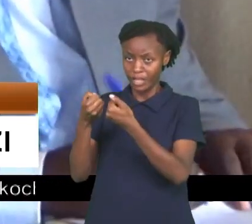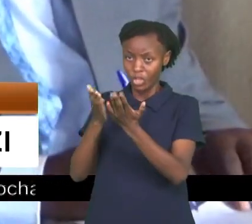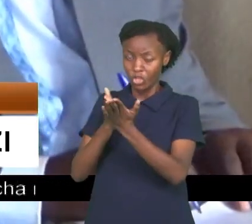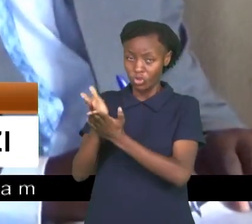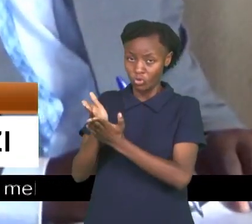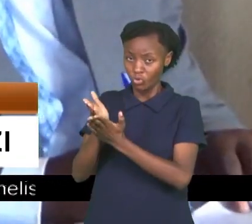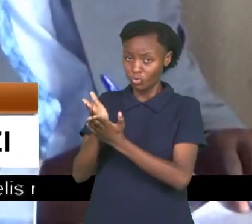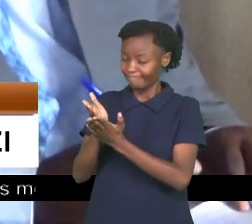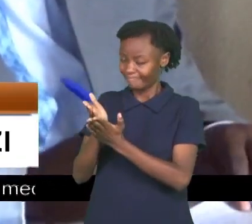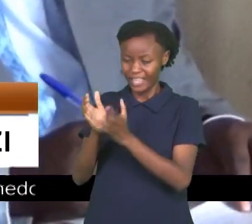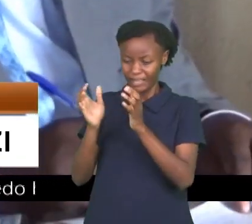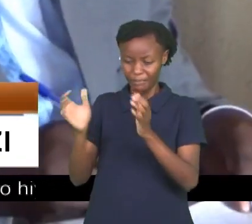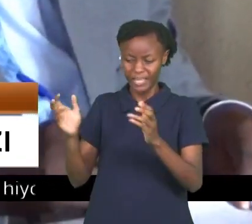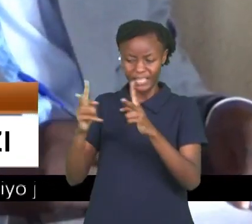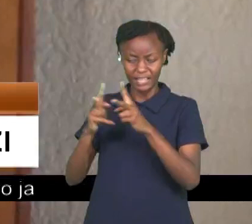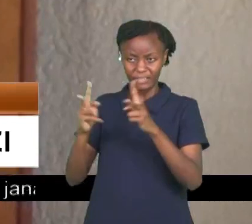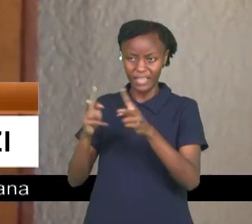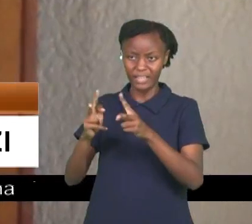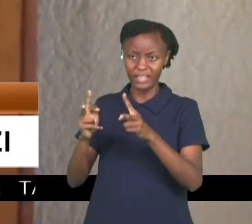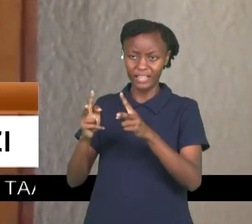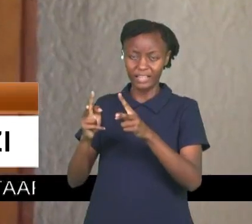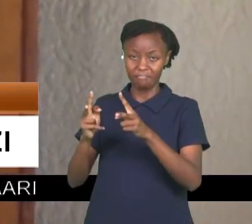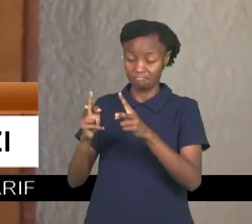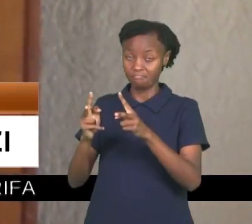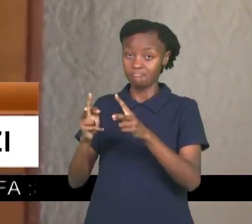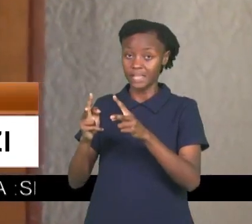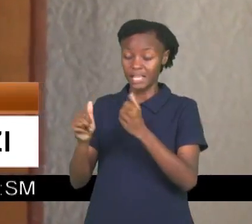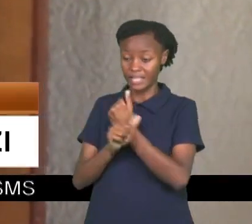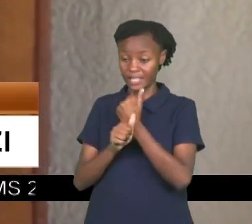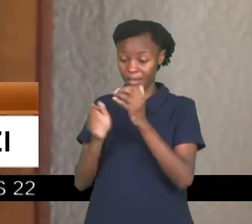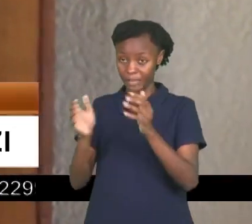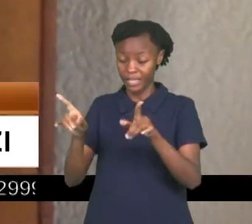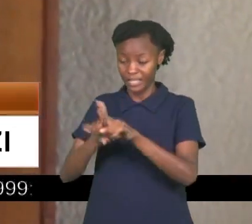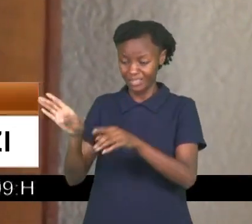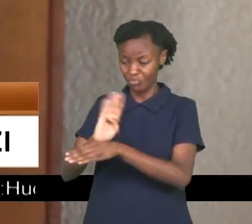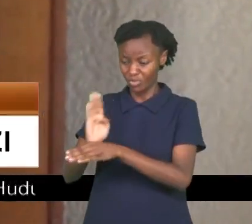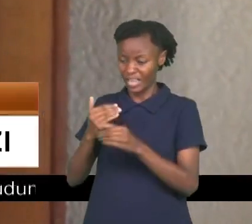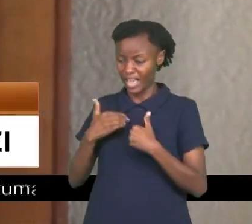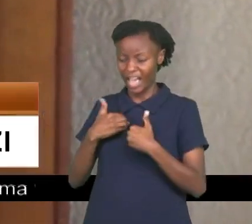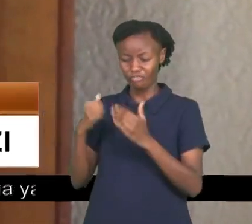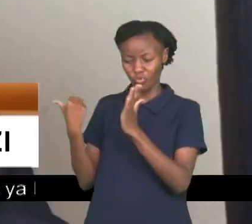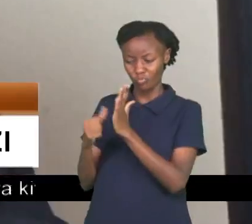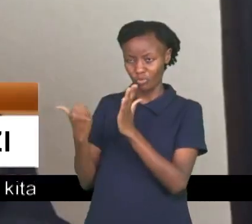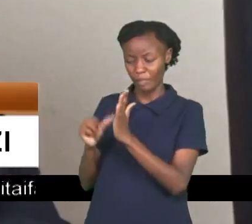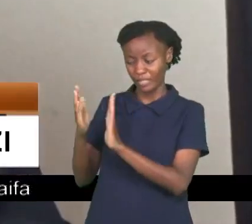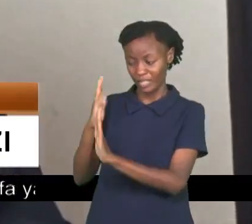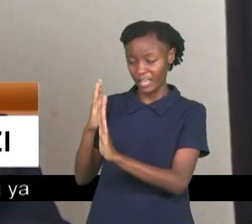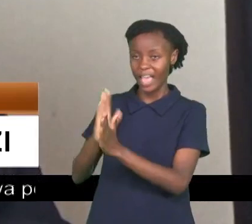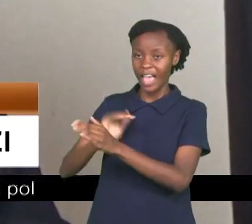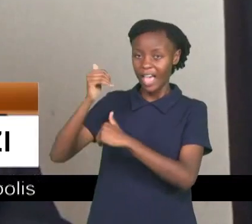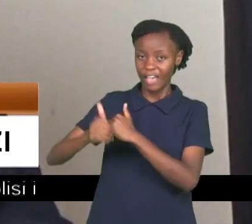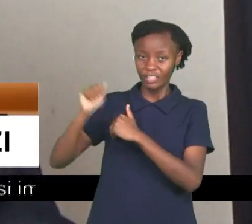la waasi ni kubwa zaidi kutokea baada ya kipindi kirefu tu. Taifa la Burundi limekuwa katika hali tete ya usalama tangu rais wa taifa hilo Pierre